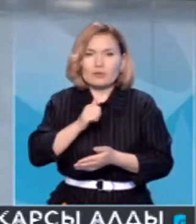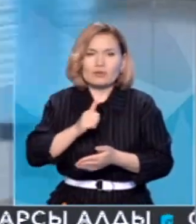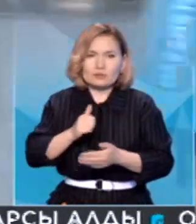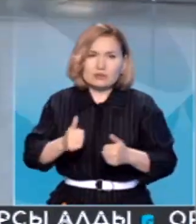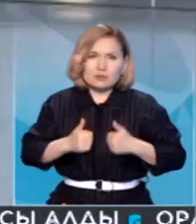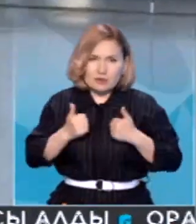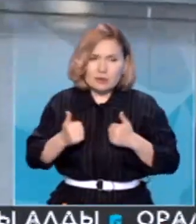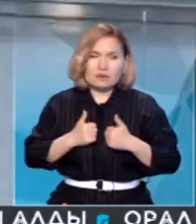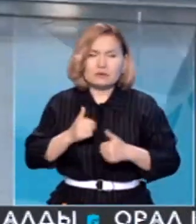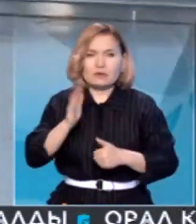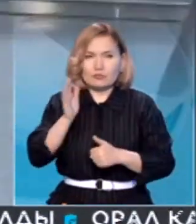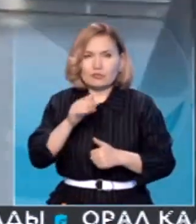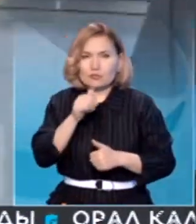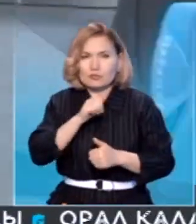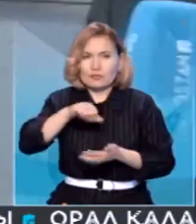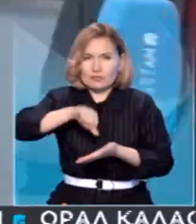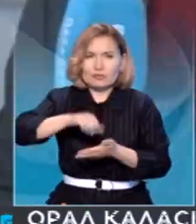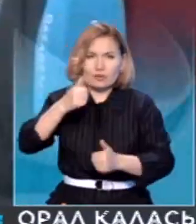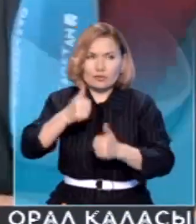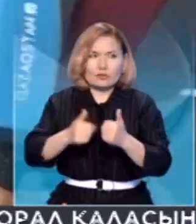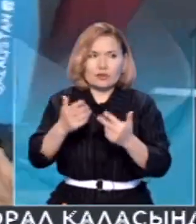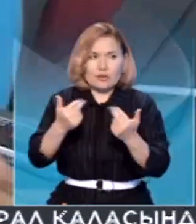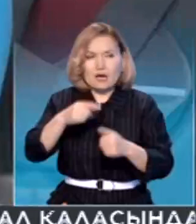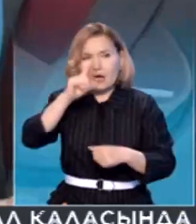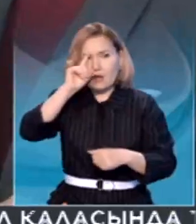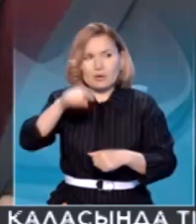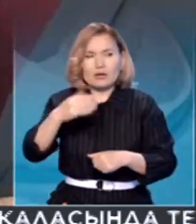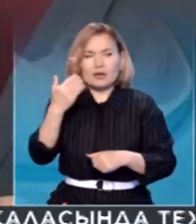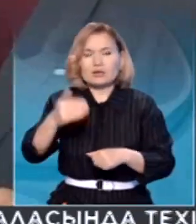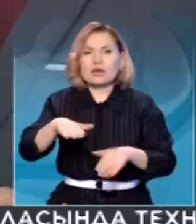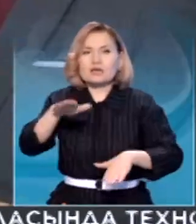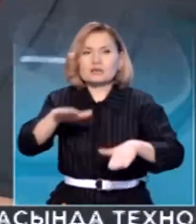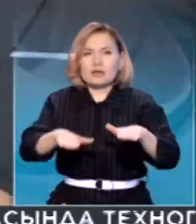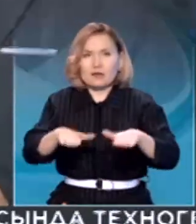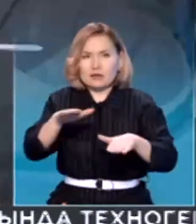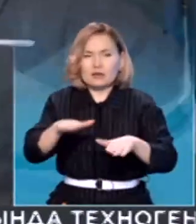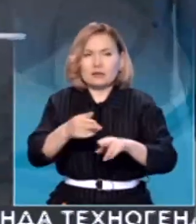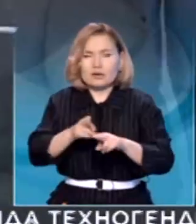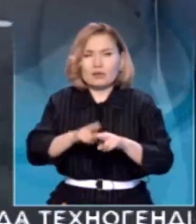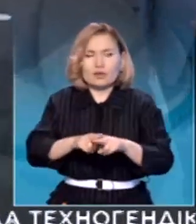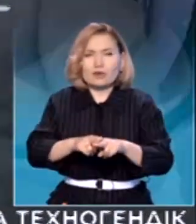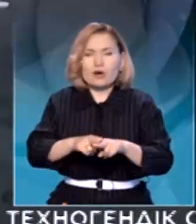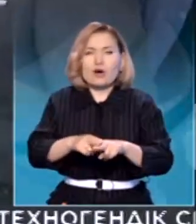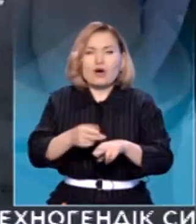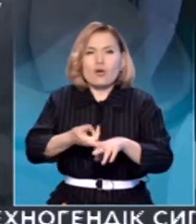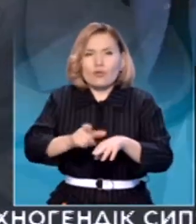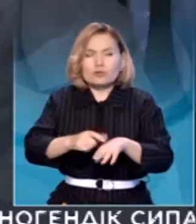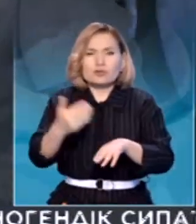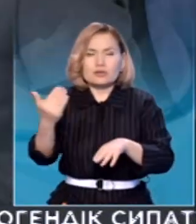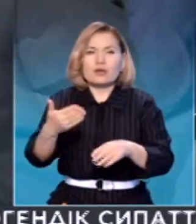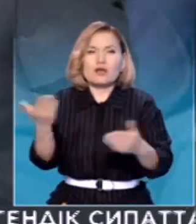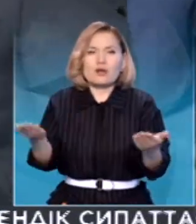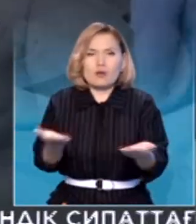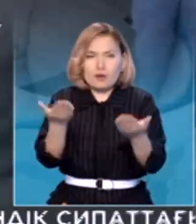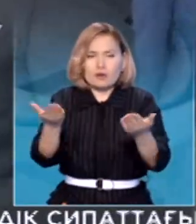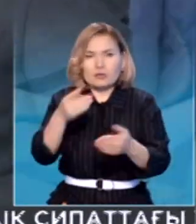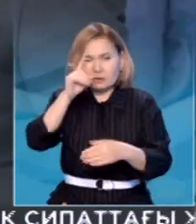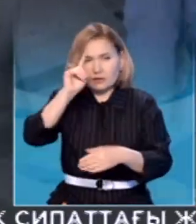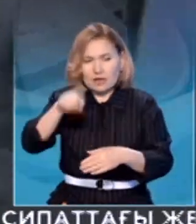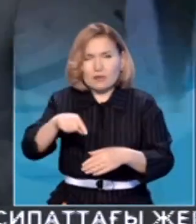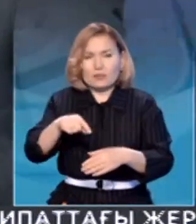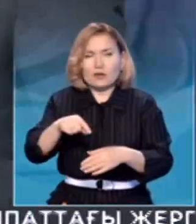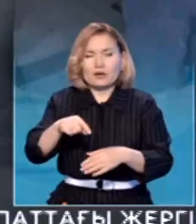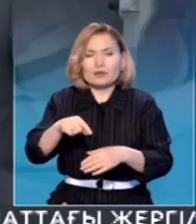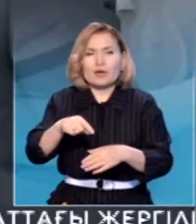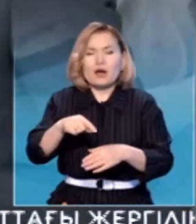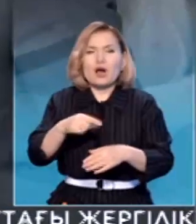етеді. Санжар, енді білеміз, сенің салмағың олимпиадада жоқ. Жалпы енді басқа да жаңаға